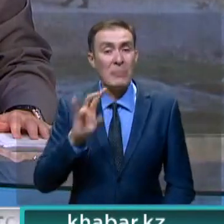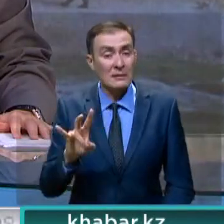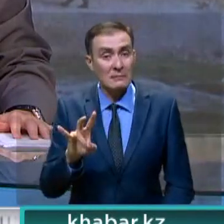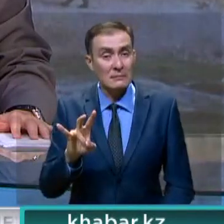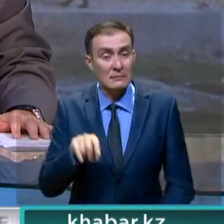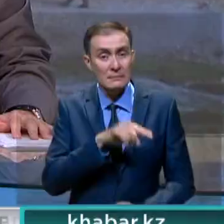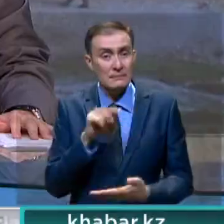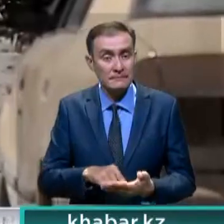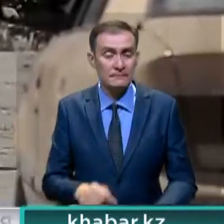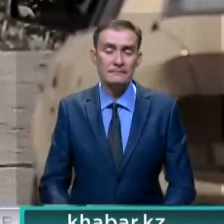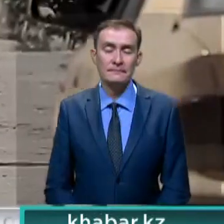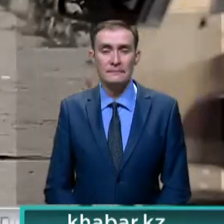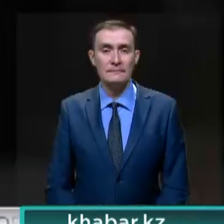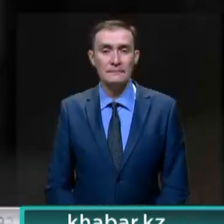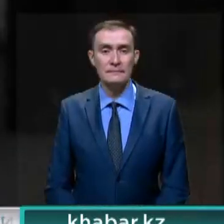«Талибан»?